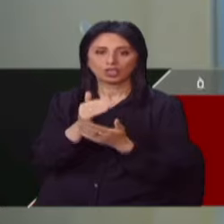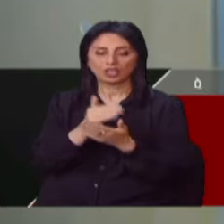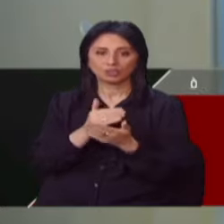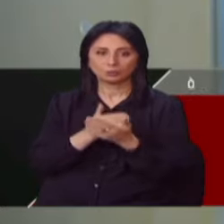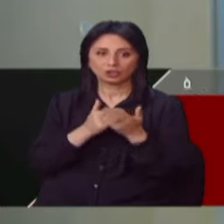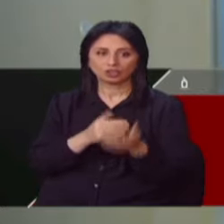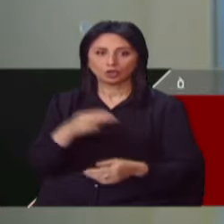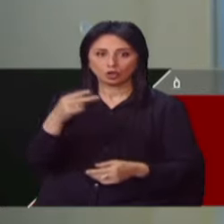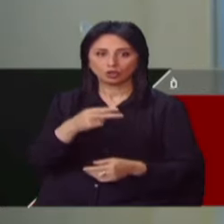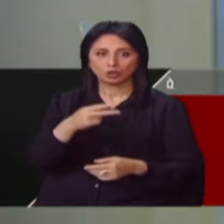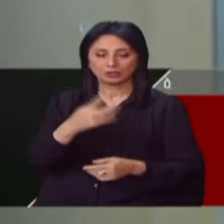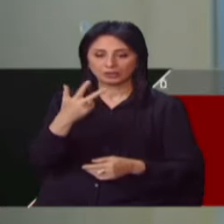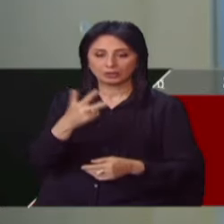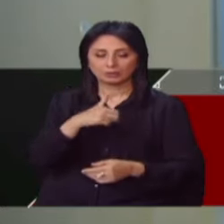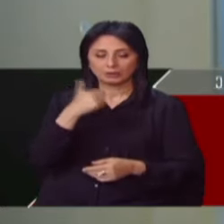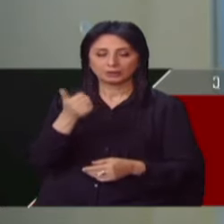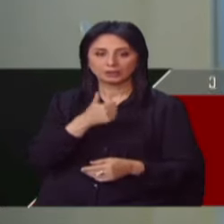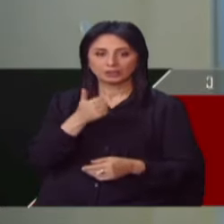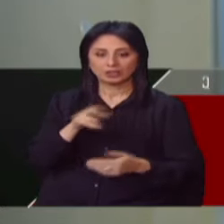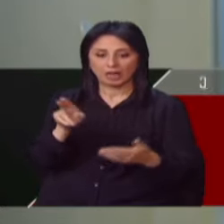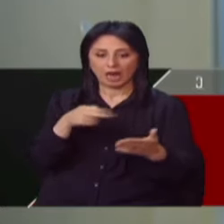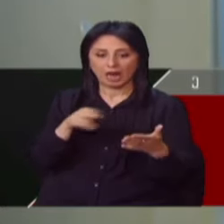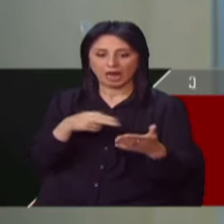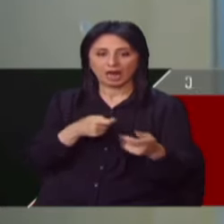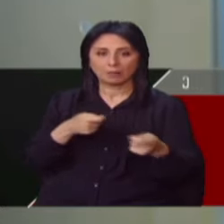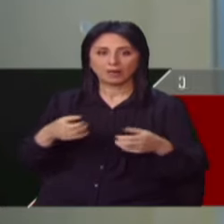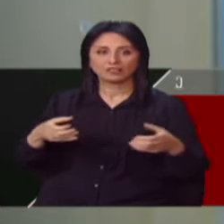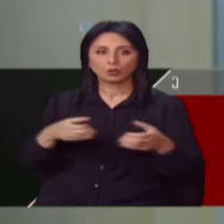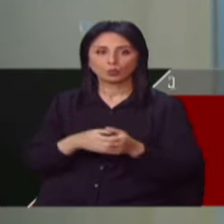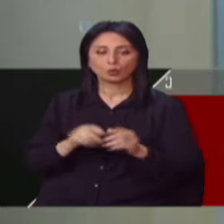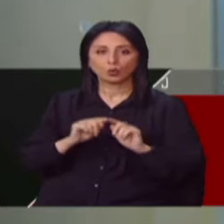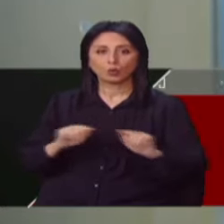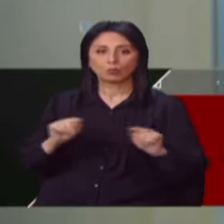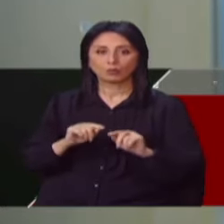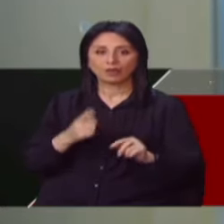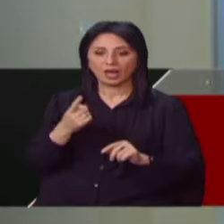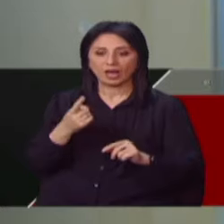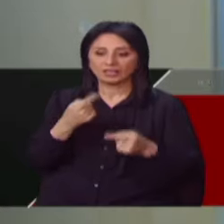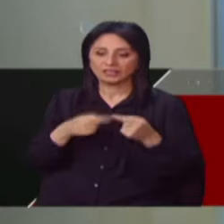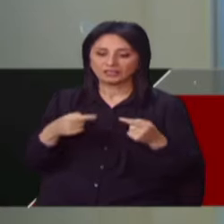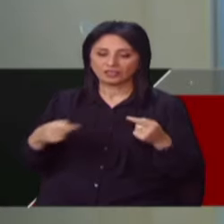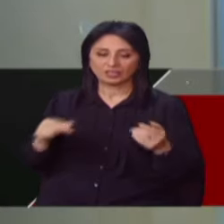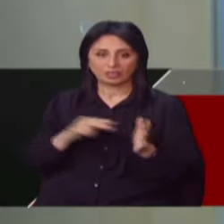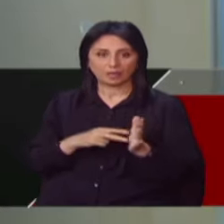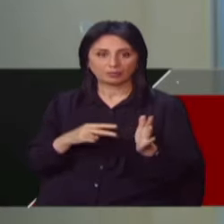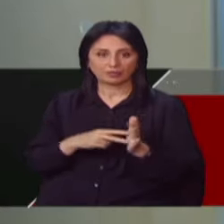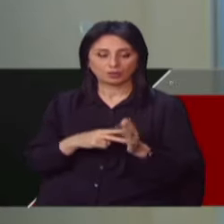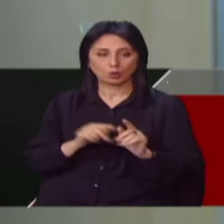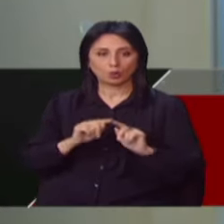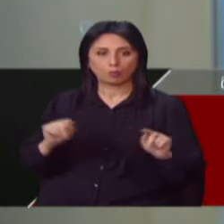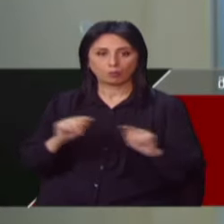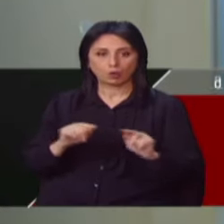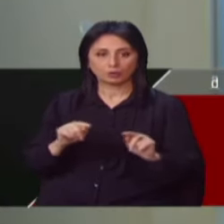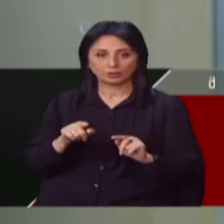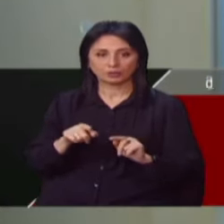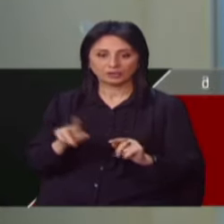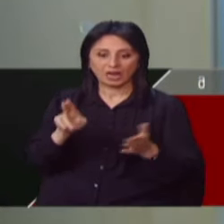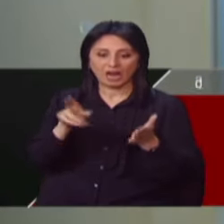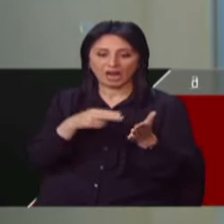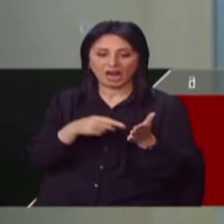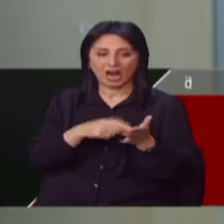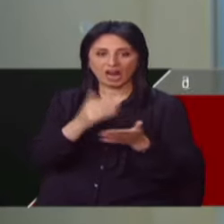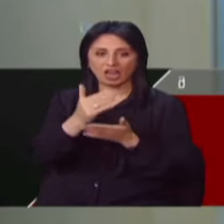რეჟიმშია. 2023 წლის ანგარიშის მმართველი გუნდი და ოპოზიცია არაერთგვაროვნად აფასებს ოპოზიცია ანგარიშის